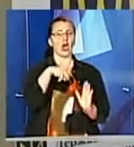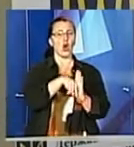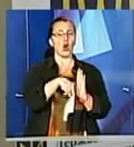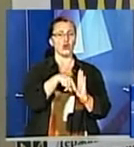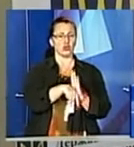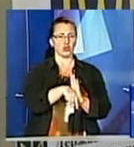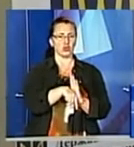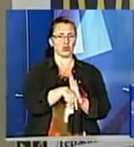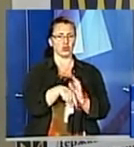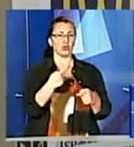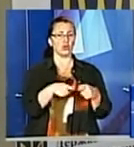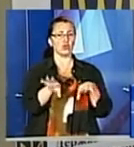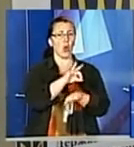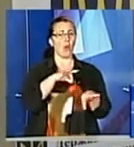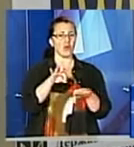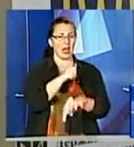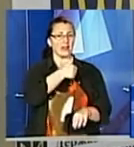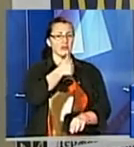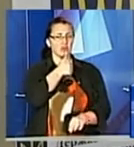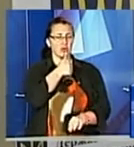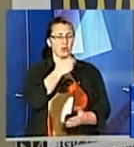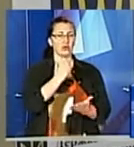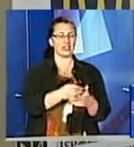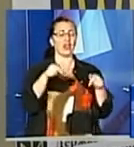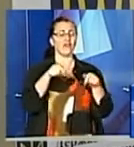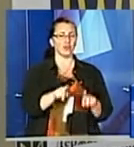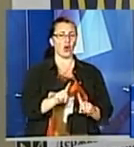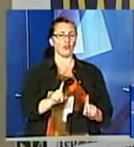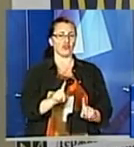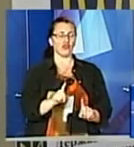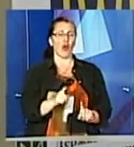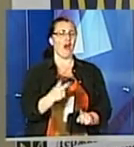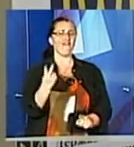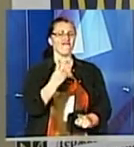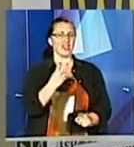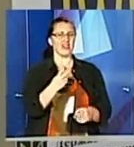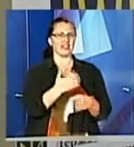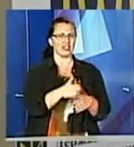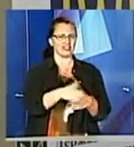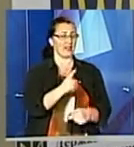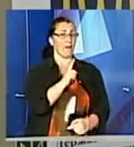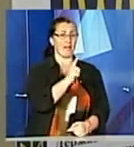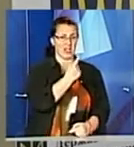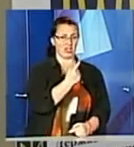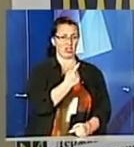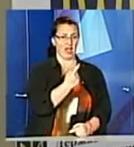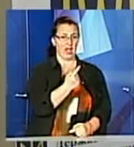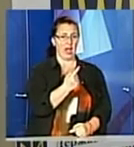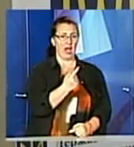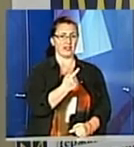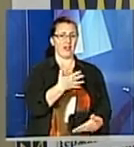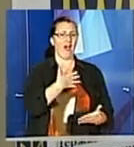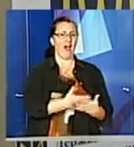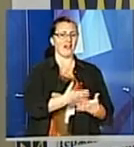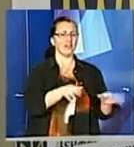Суть самого пілотного проекту складається фактично з 2 частин. Перша з яких – це є